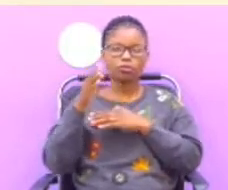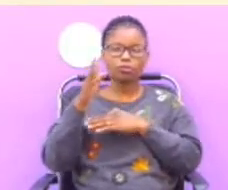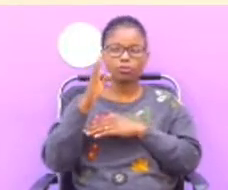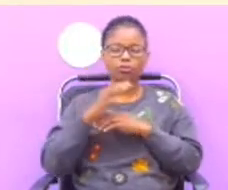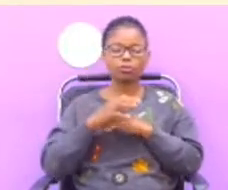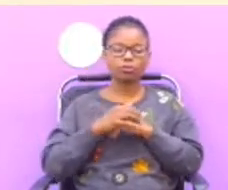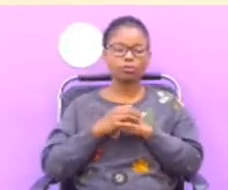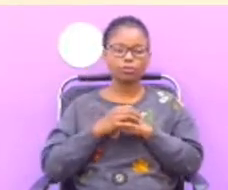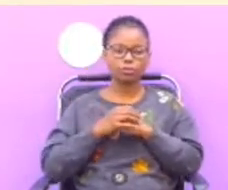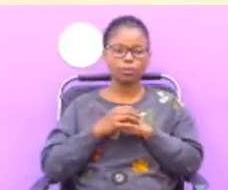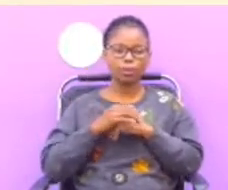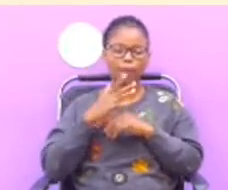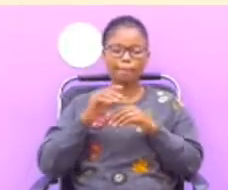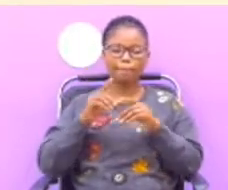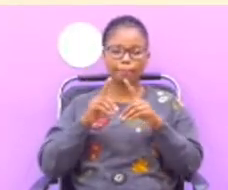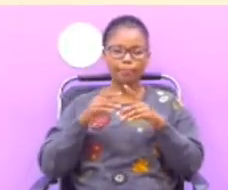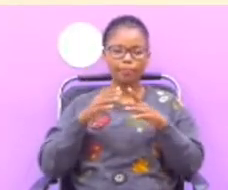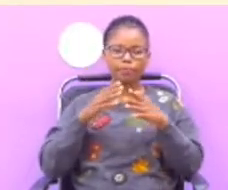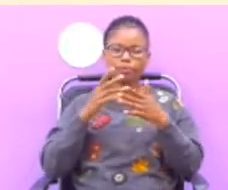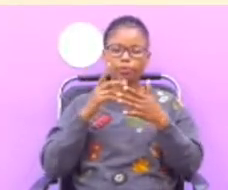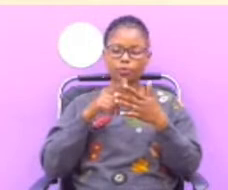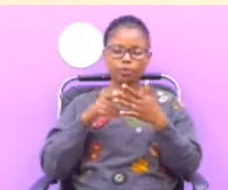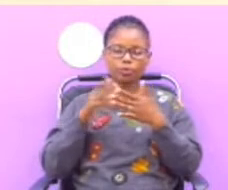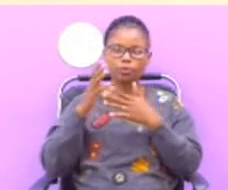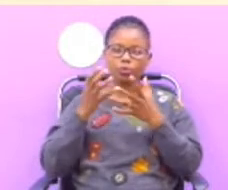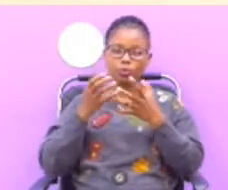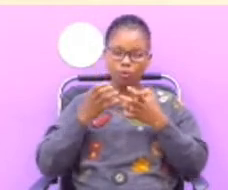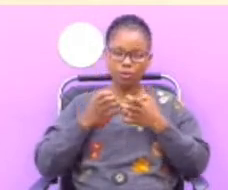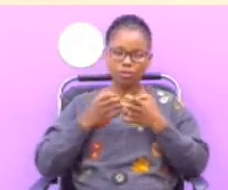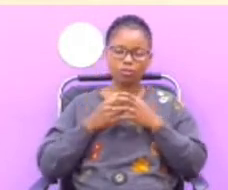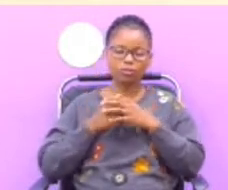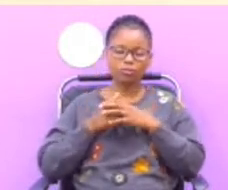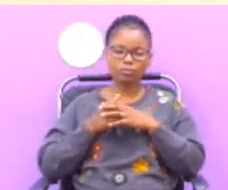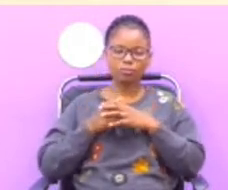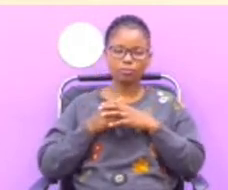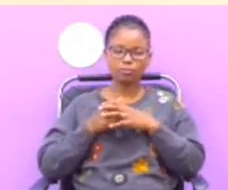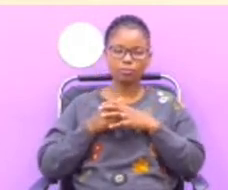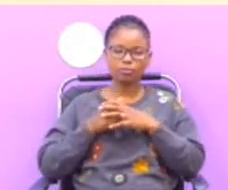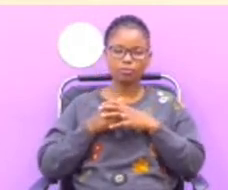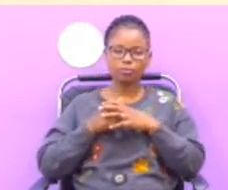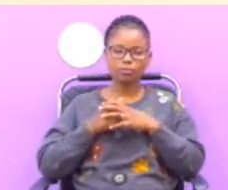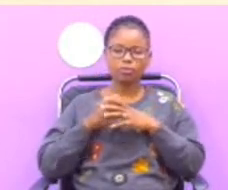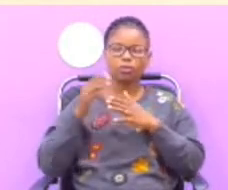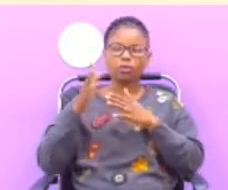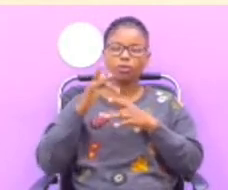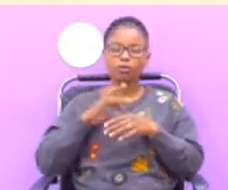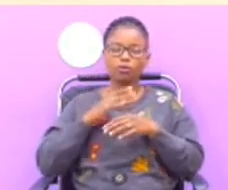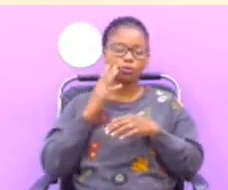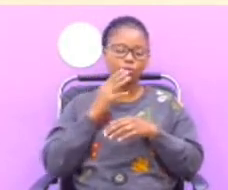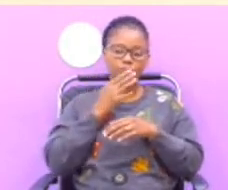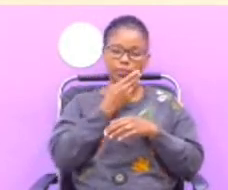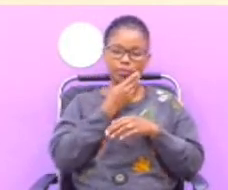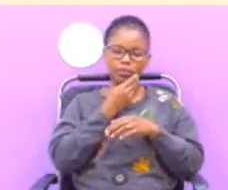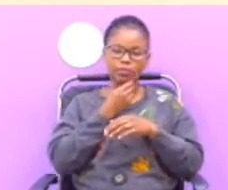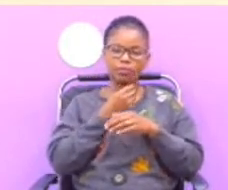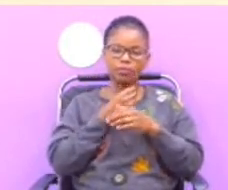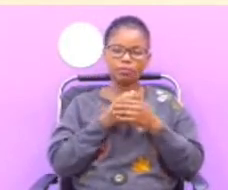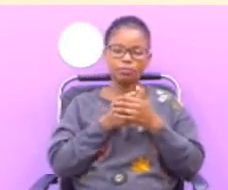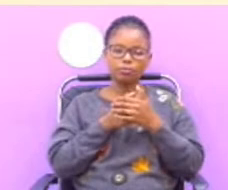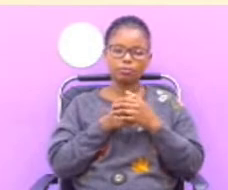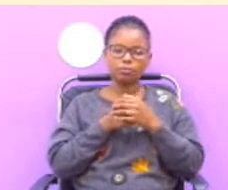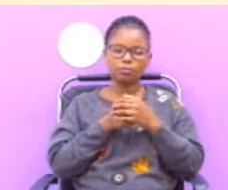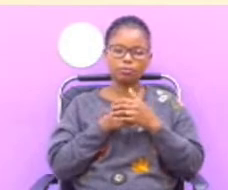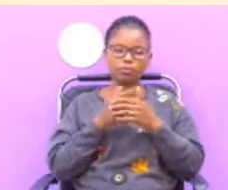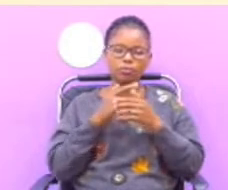arĩa mekĩte ũrĩa Ngai witũ arenda. Ngai witũ arotũiguĩrĩra tha mũno, na Ngai